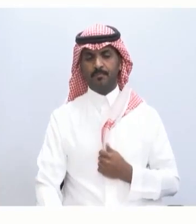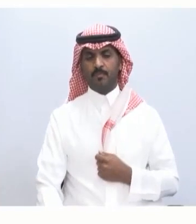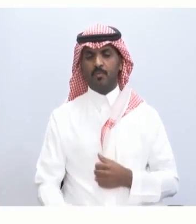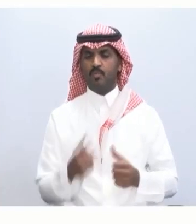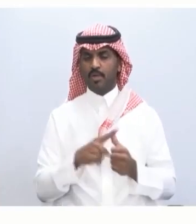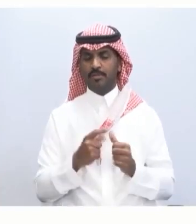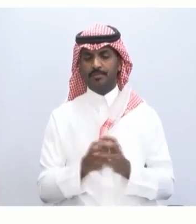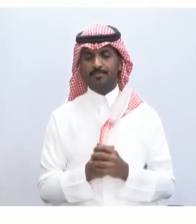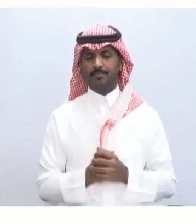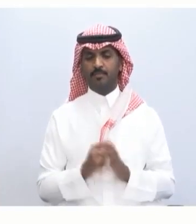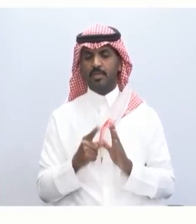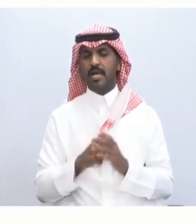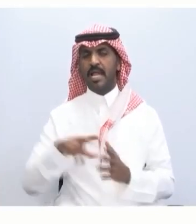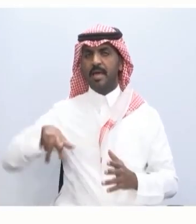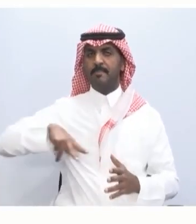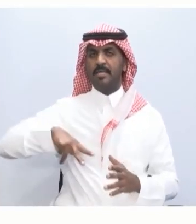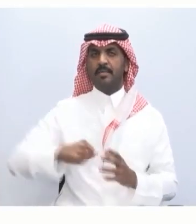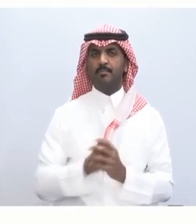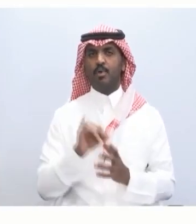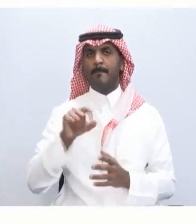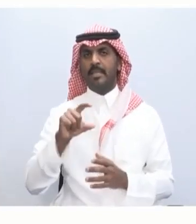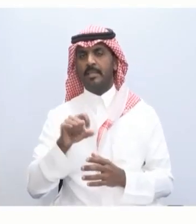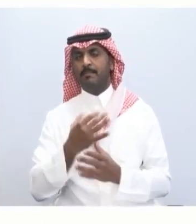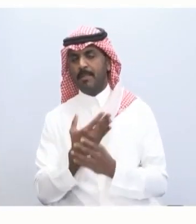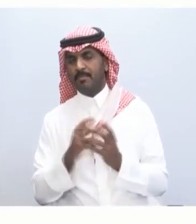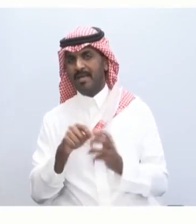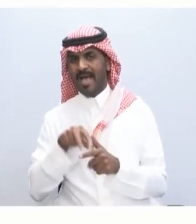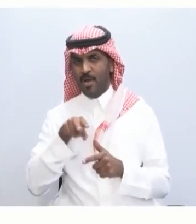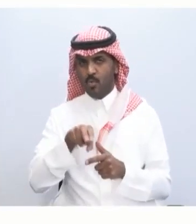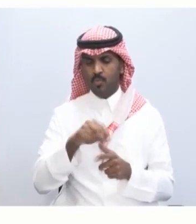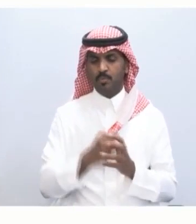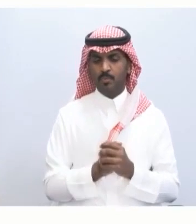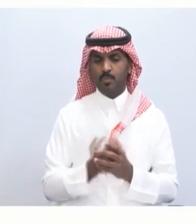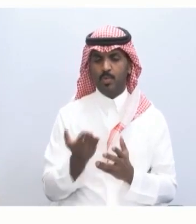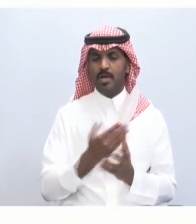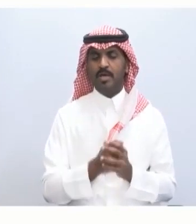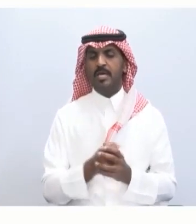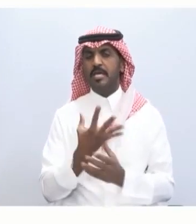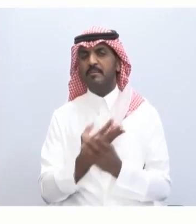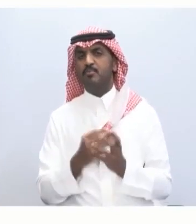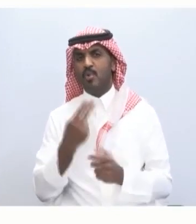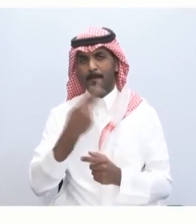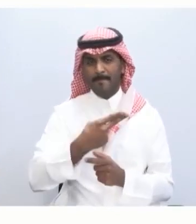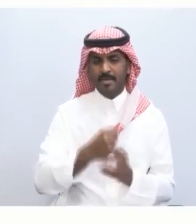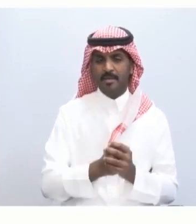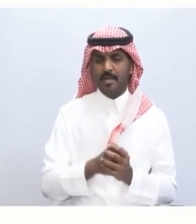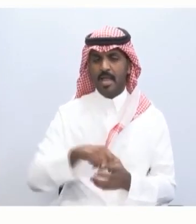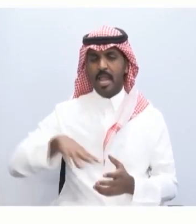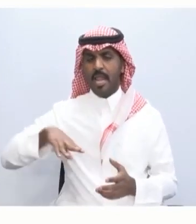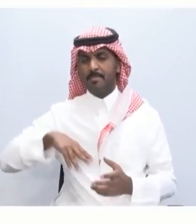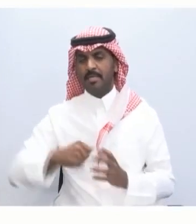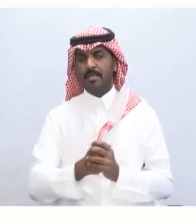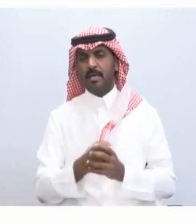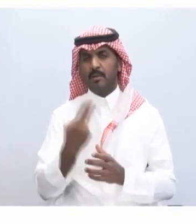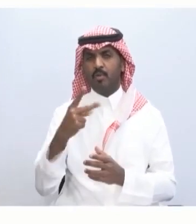مقدمتهم الامير محمد بن عبد الرحمن اخ الملك عبد العزيز وابن عمه الامير عبد الله بن